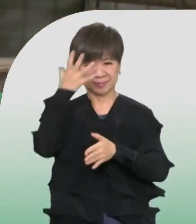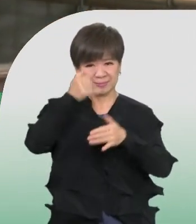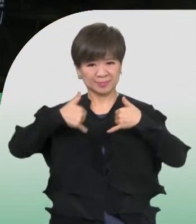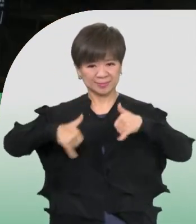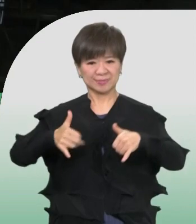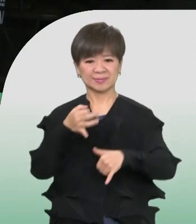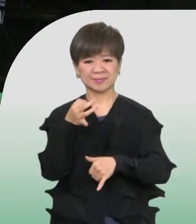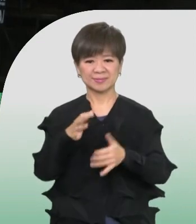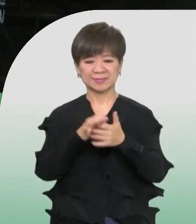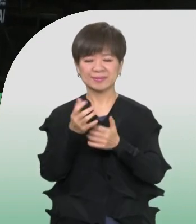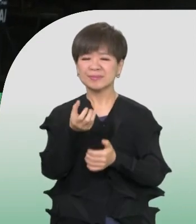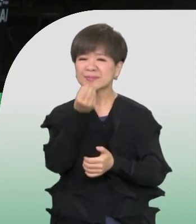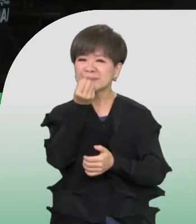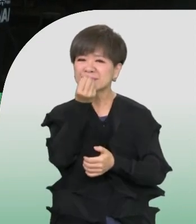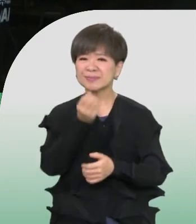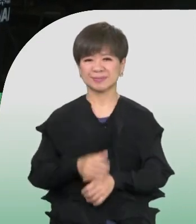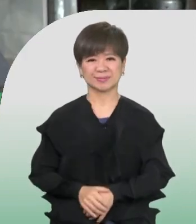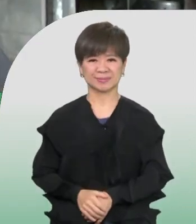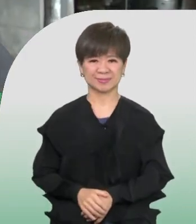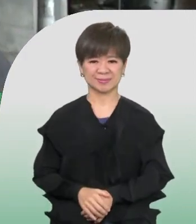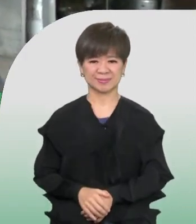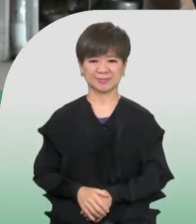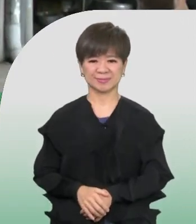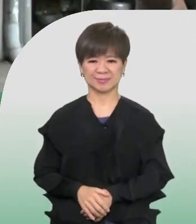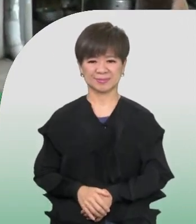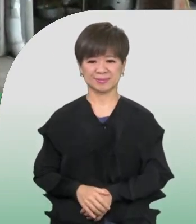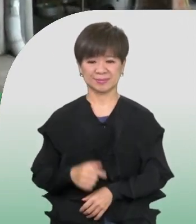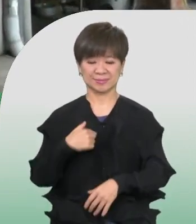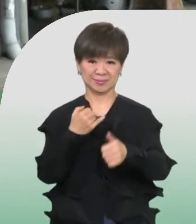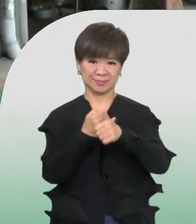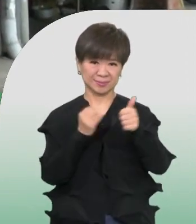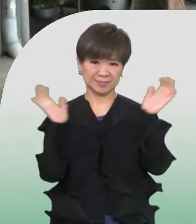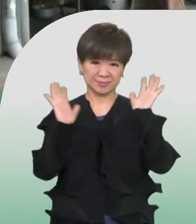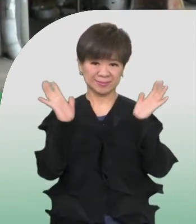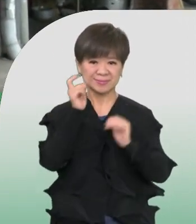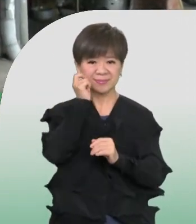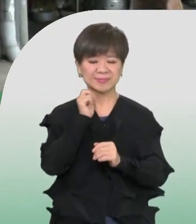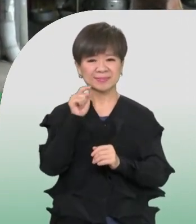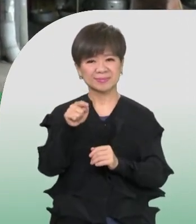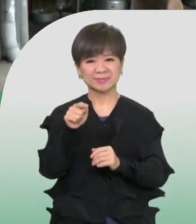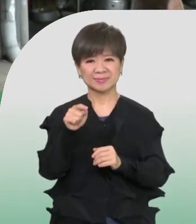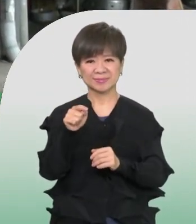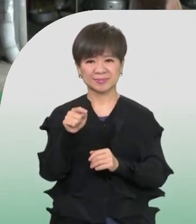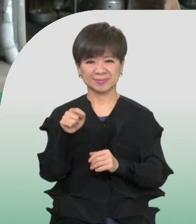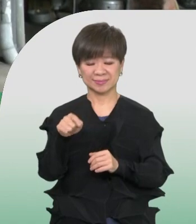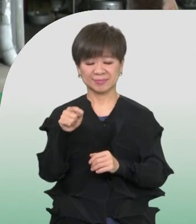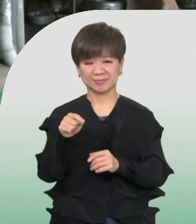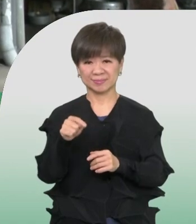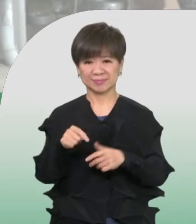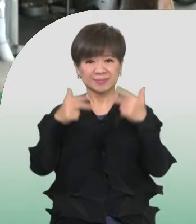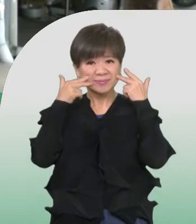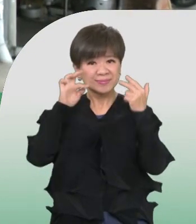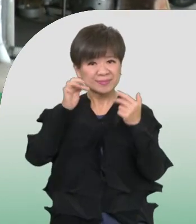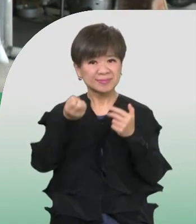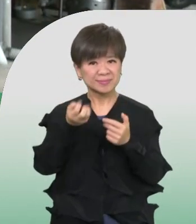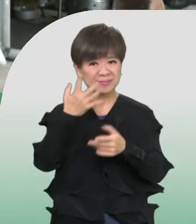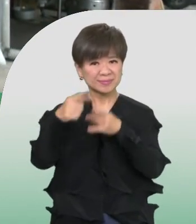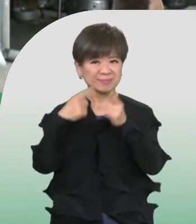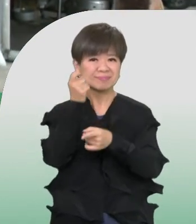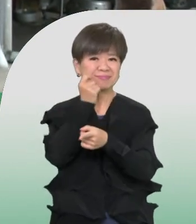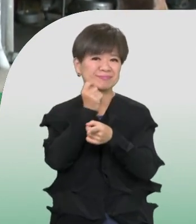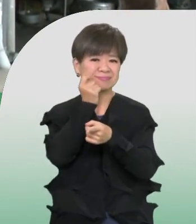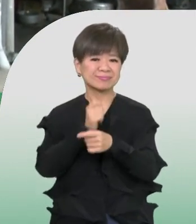姜发香来上困难。 因为我先生跟我孩子喜欢吃这家的野姜花粽，一般的粽子